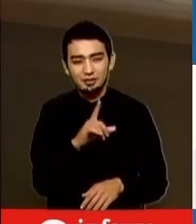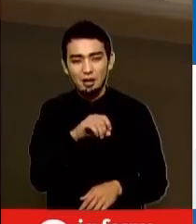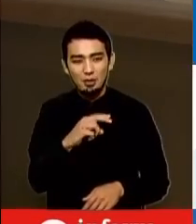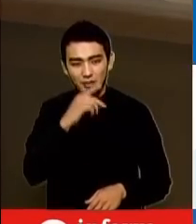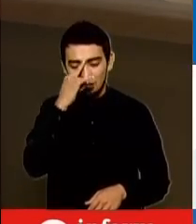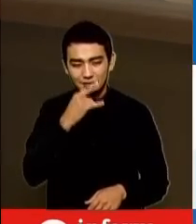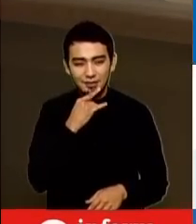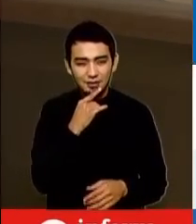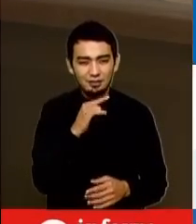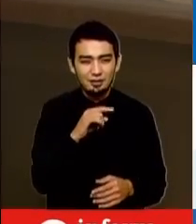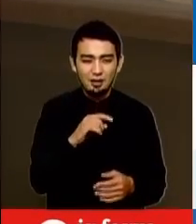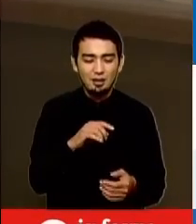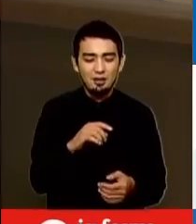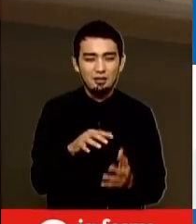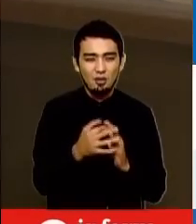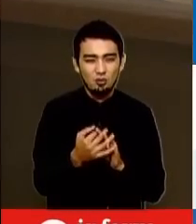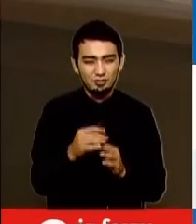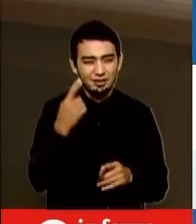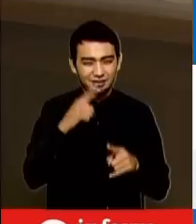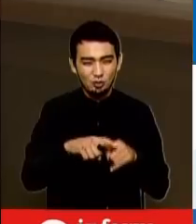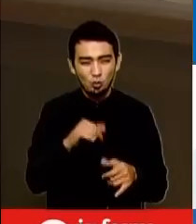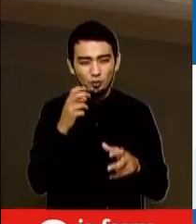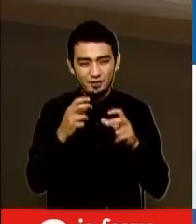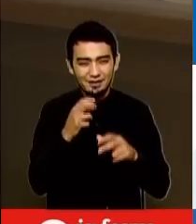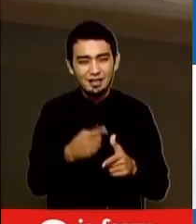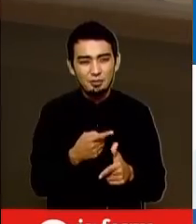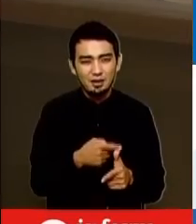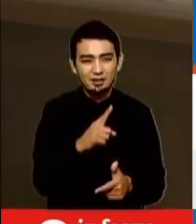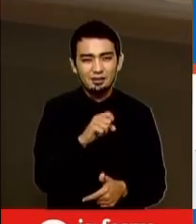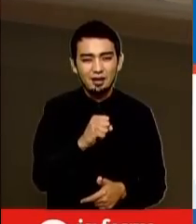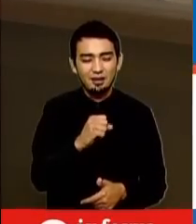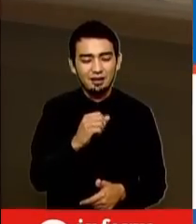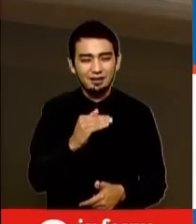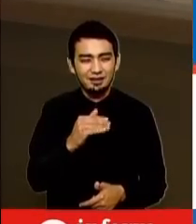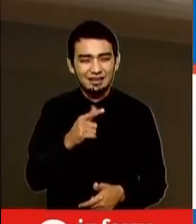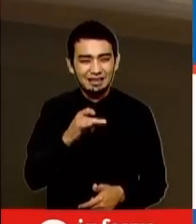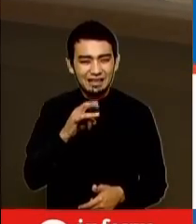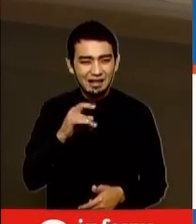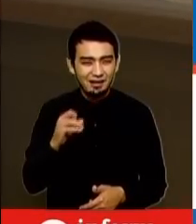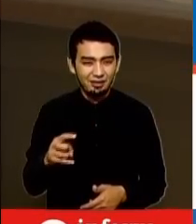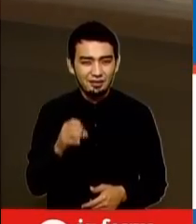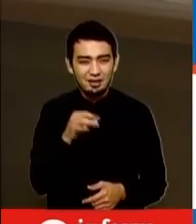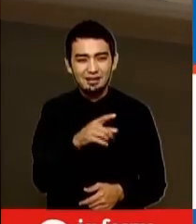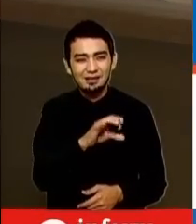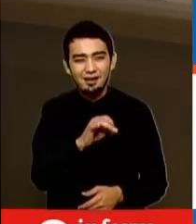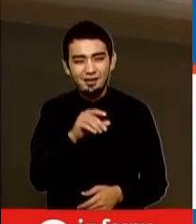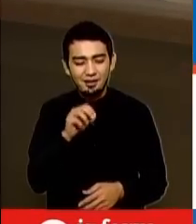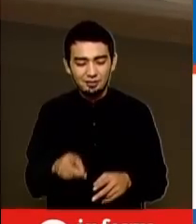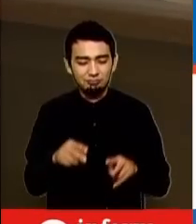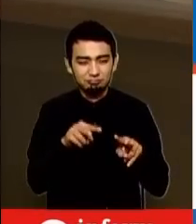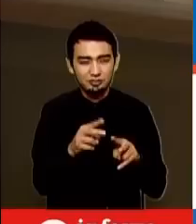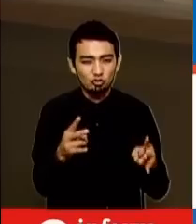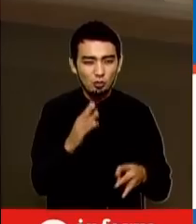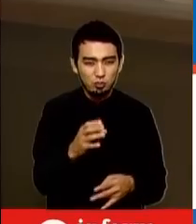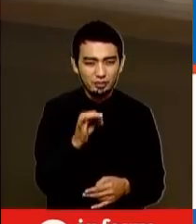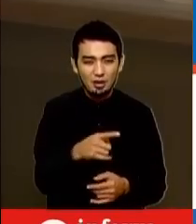Западно-Казахстанскому аграрно-техническому университету имени Жангархана сделать биологическое обоснование по урегулированию популяции сайгаков. На сегодня оно готово